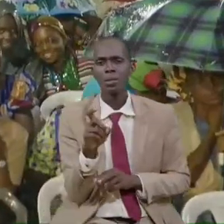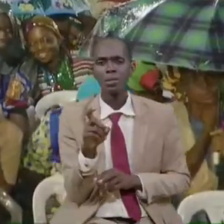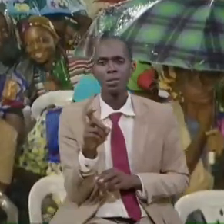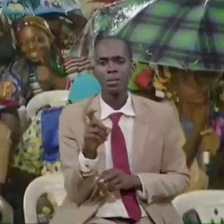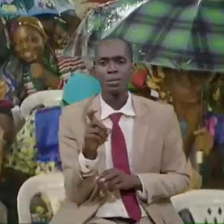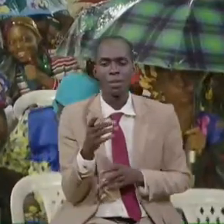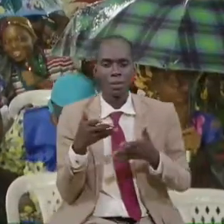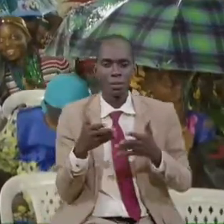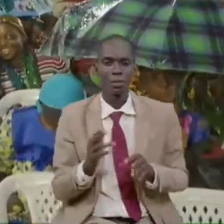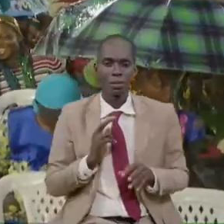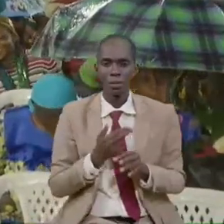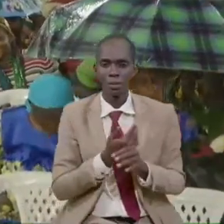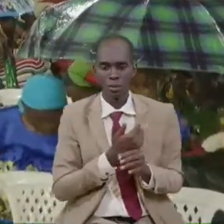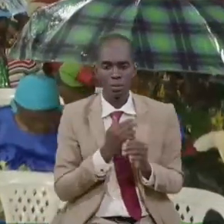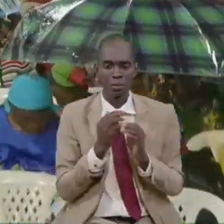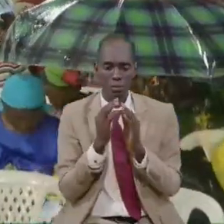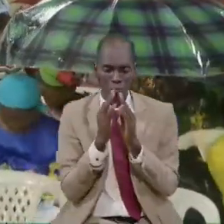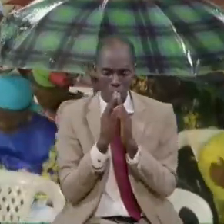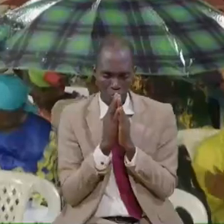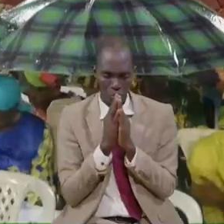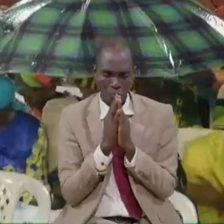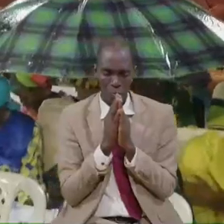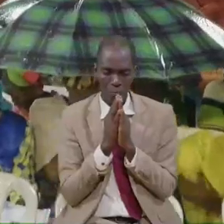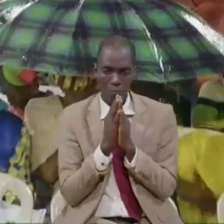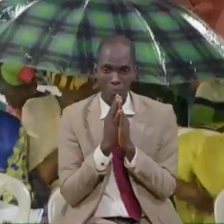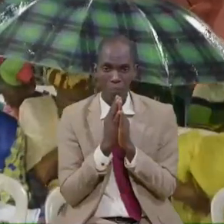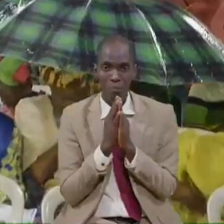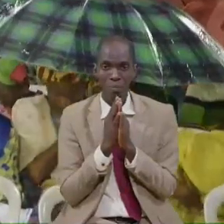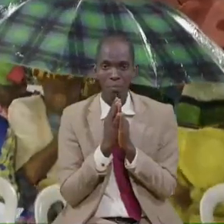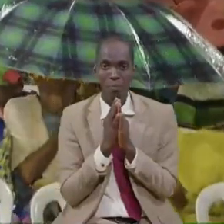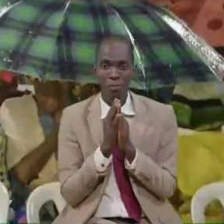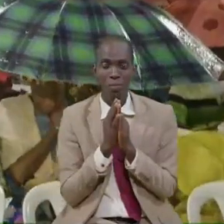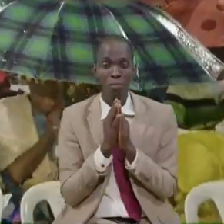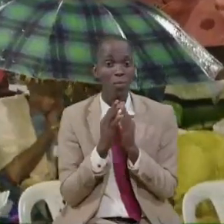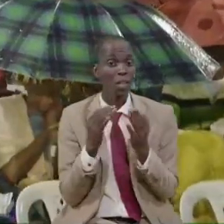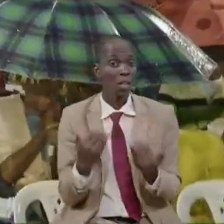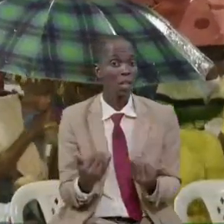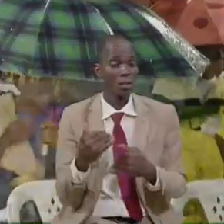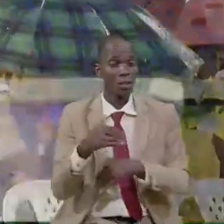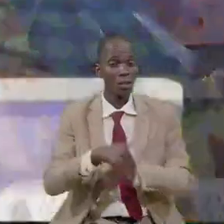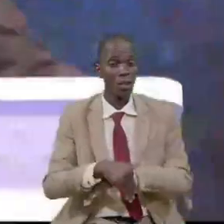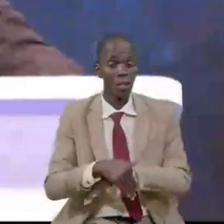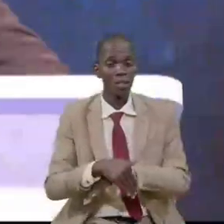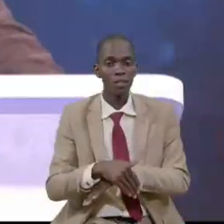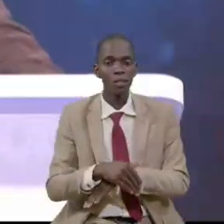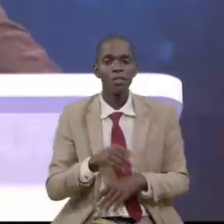Tête baissée, les yeux fermés. Ce soir, vous avez un grand